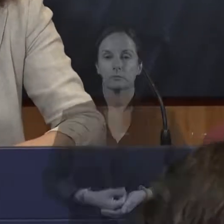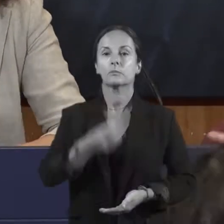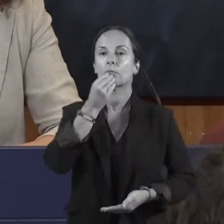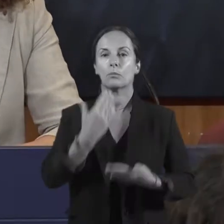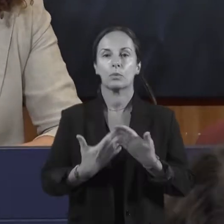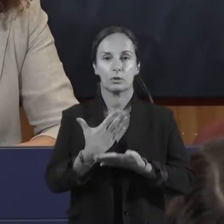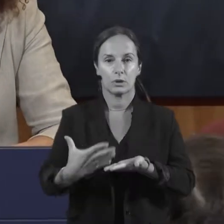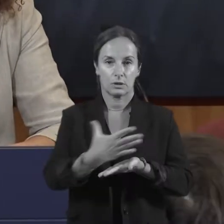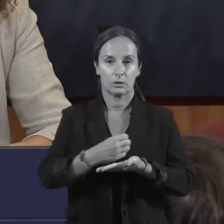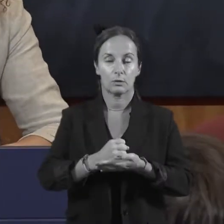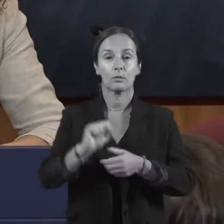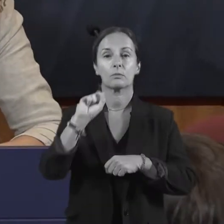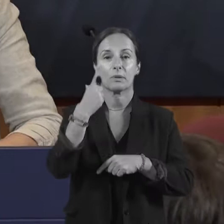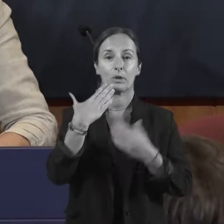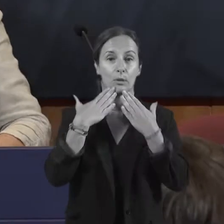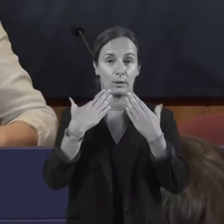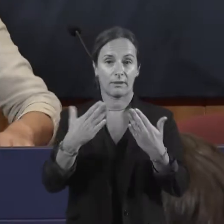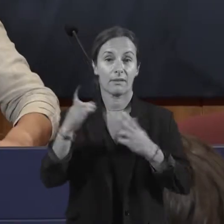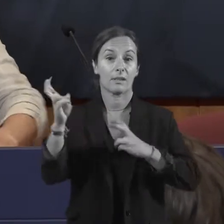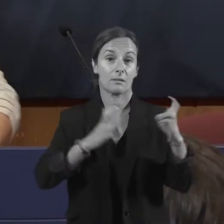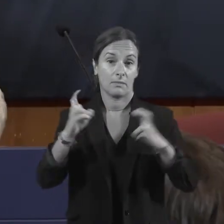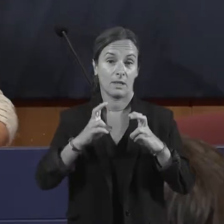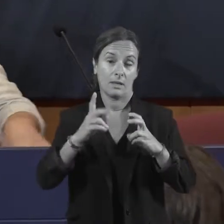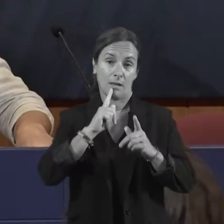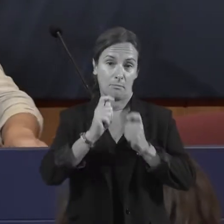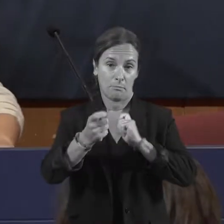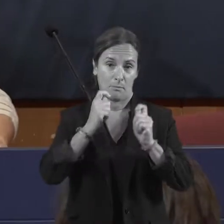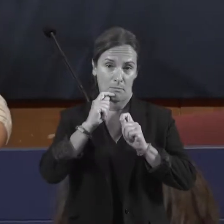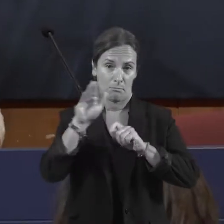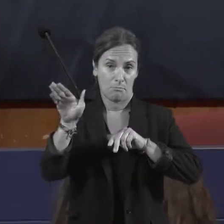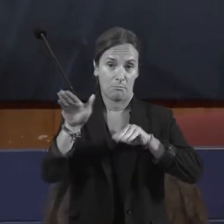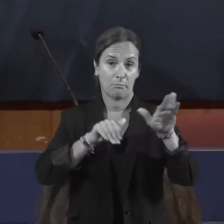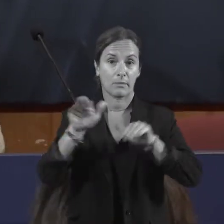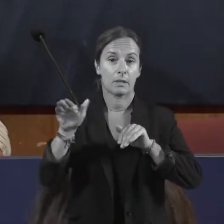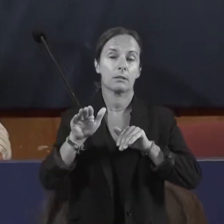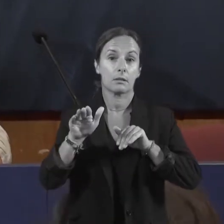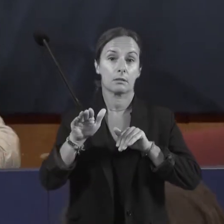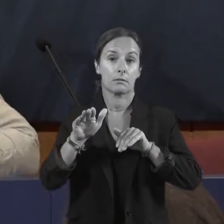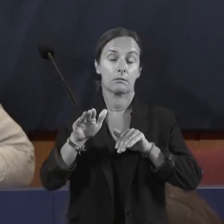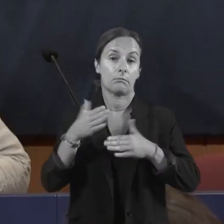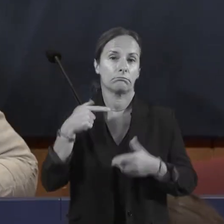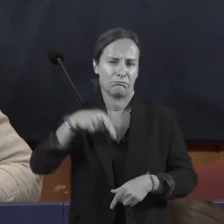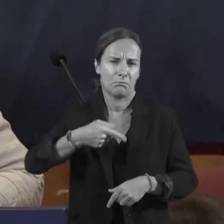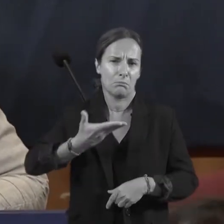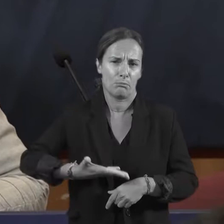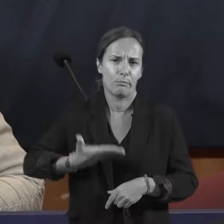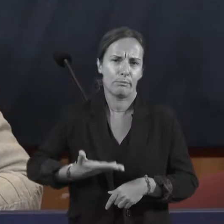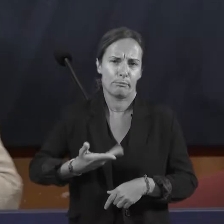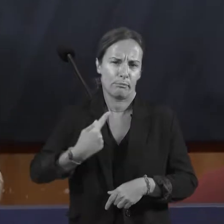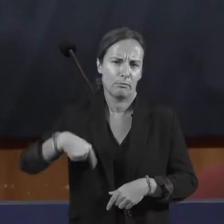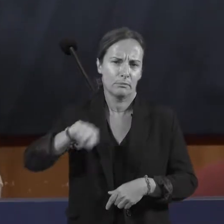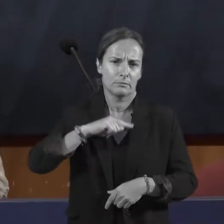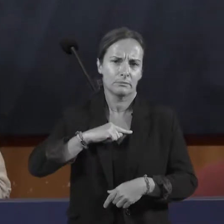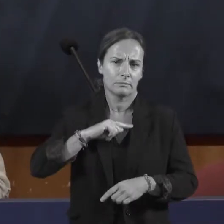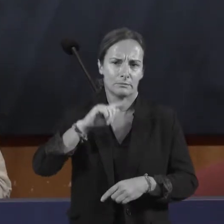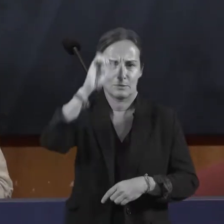Bon dia a tots. Primer de tot, gràcies per venir en aquesta convocatòria. Per nosaltres una convocatòria important, un anunci important, perquè